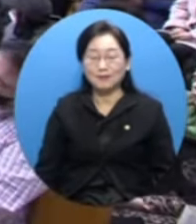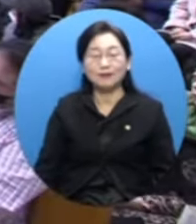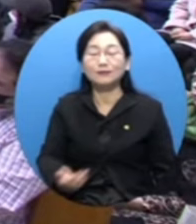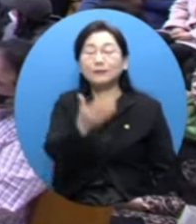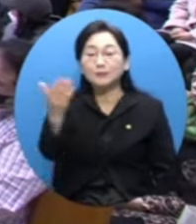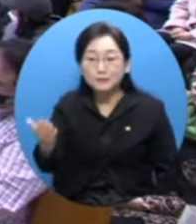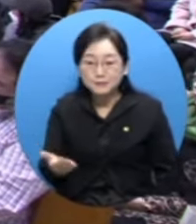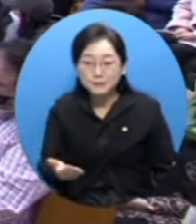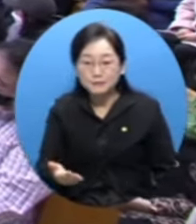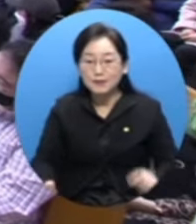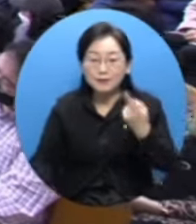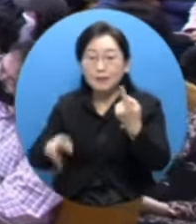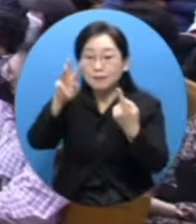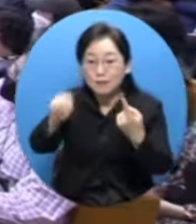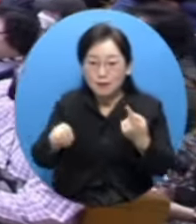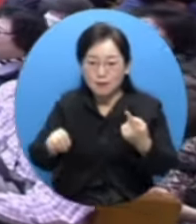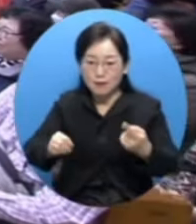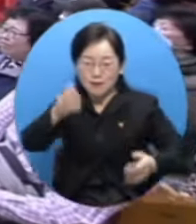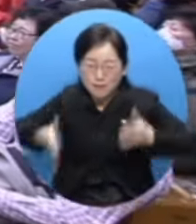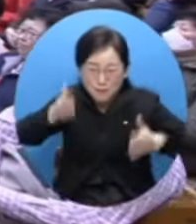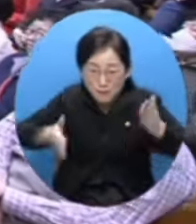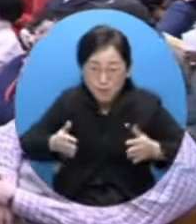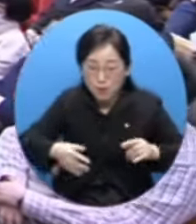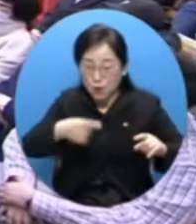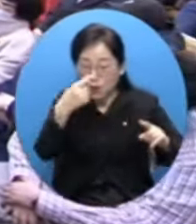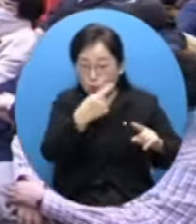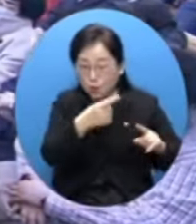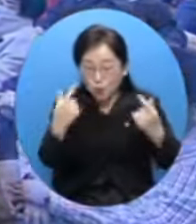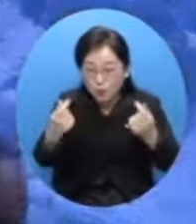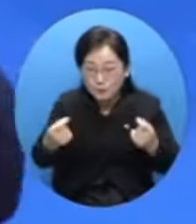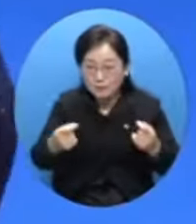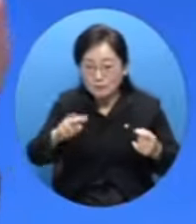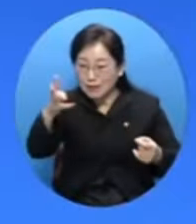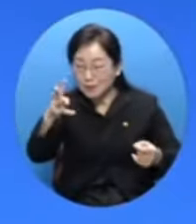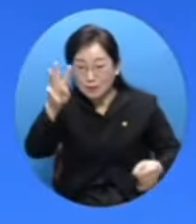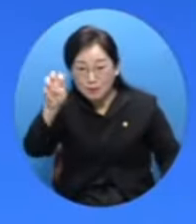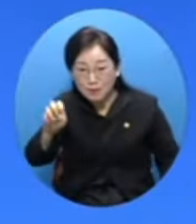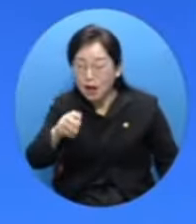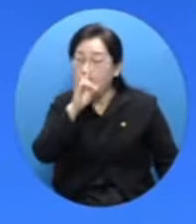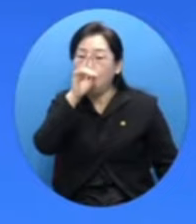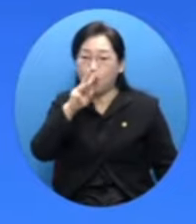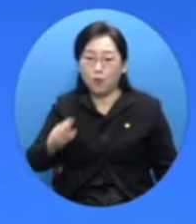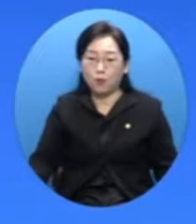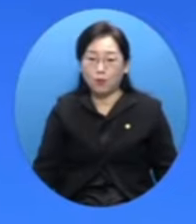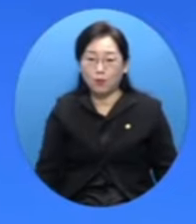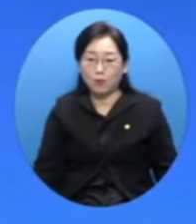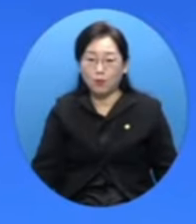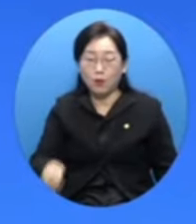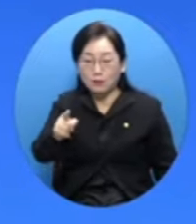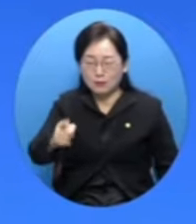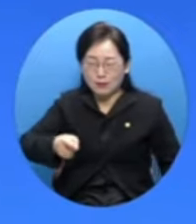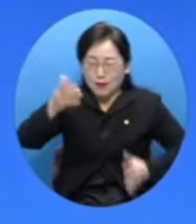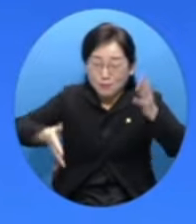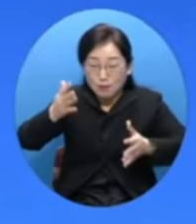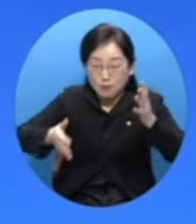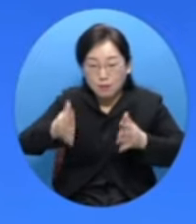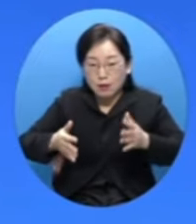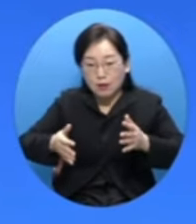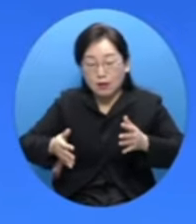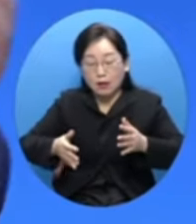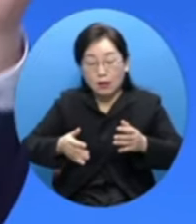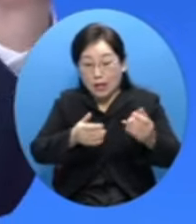여러분, 사람이 100m 달리는 속도로 400m까지 계속 달려나갈 수가 없습니다. 저 영상에서 봤듯이 뒤에 그 사람 따라오다 한 사람 쓰러져 버리고